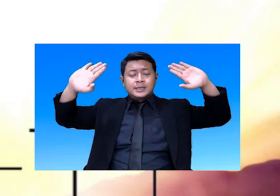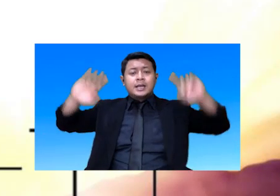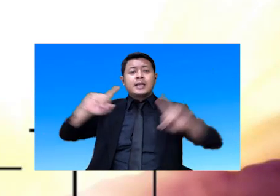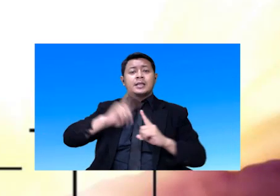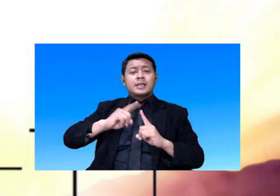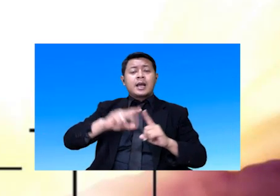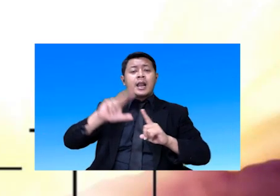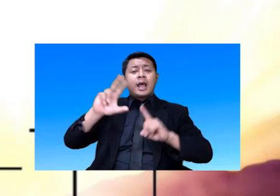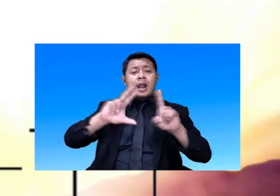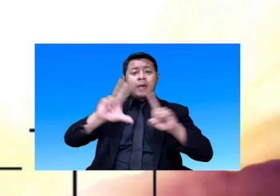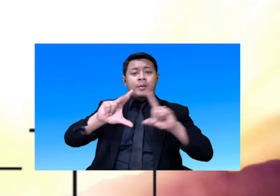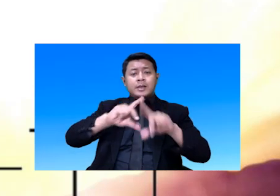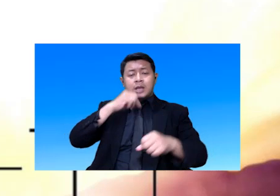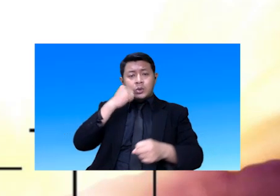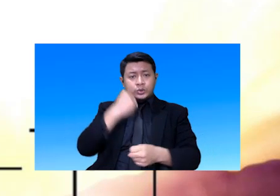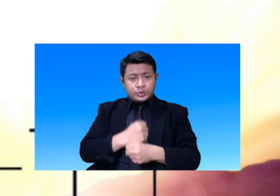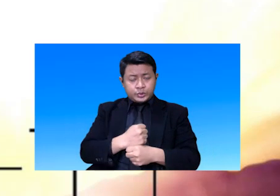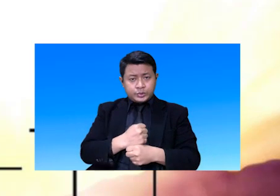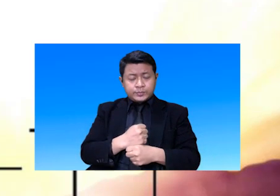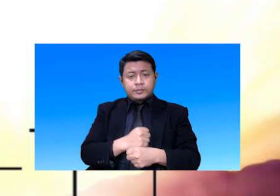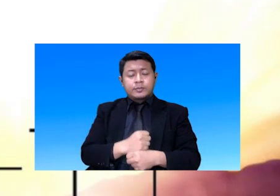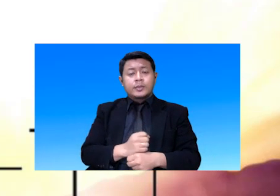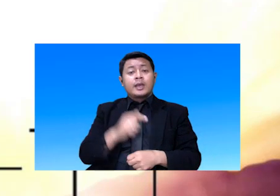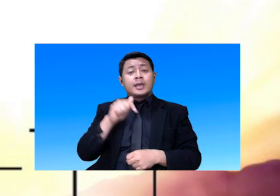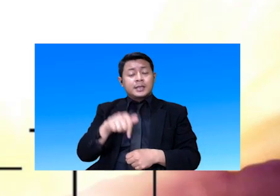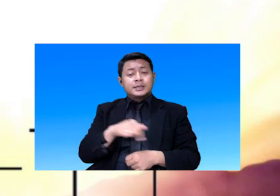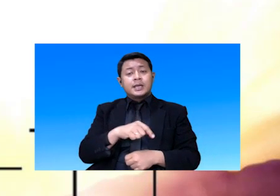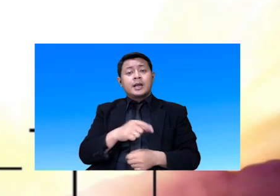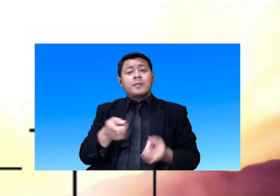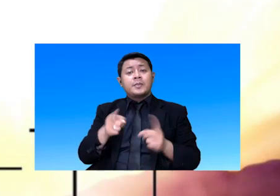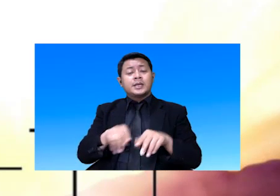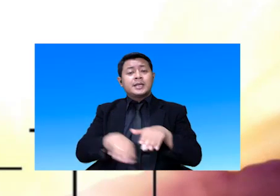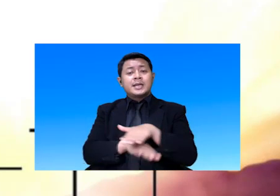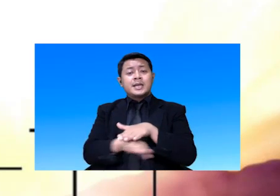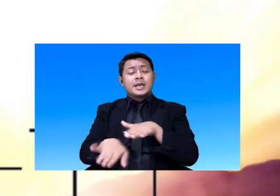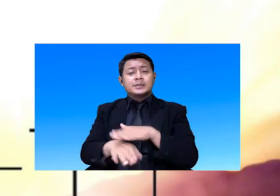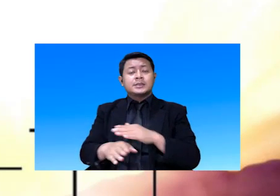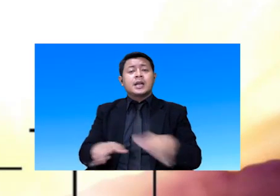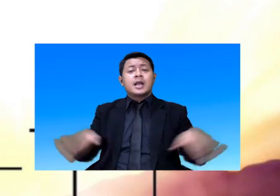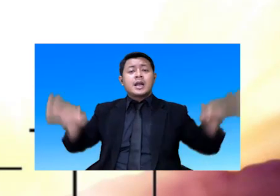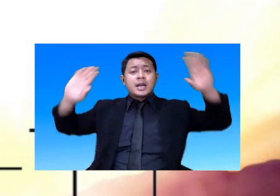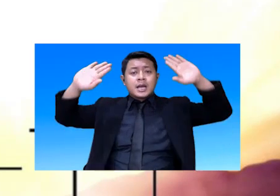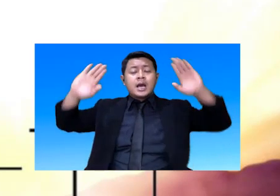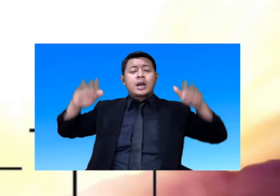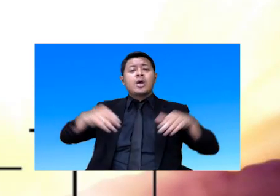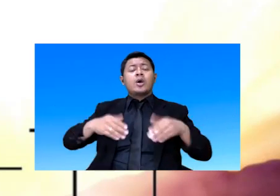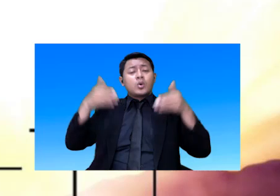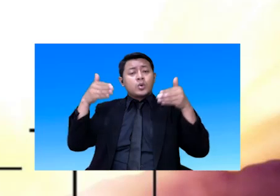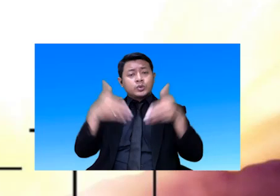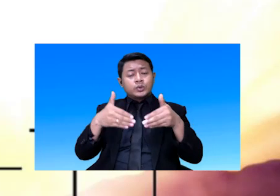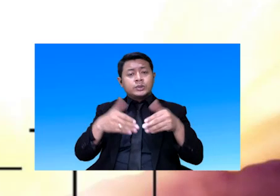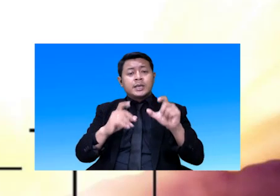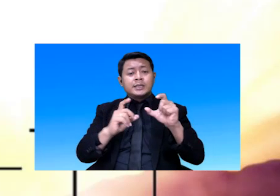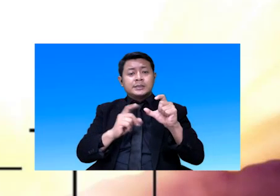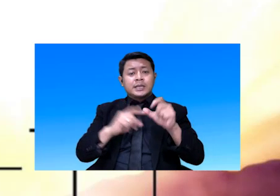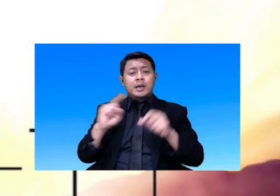tanggal 18 Agustus, yang sekarang menjadi dasar negara, khususnya yang istimewa